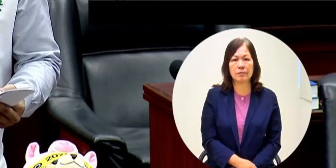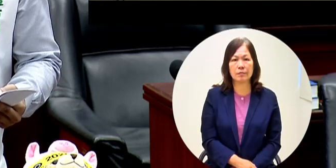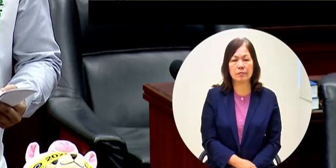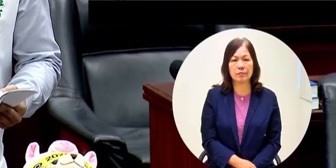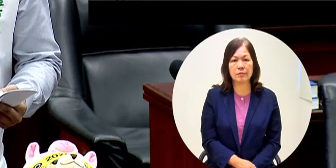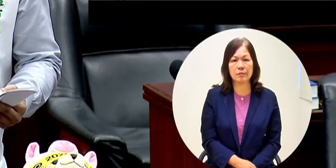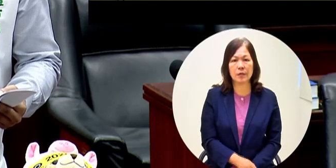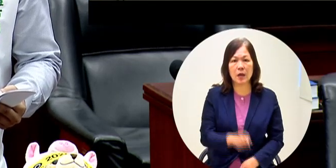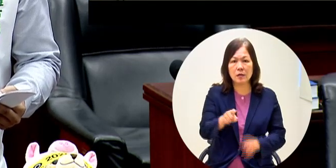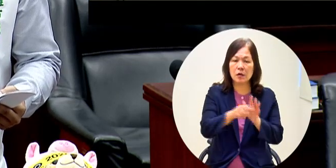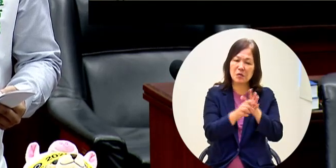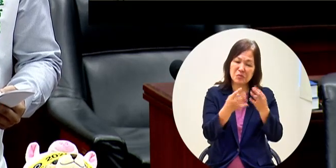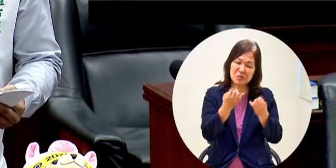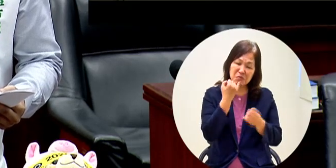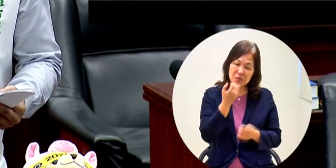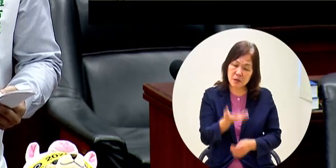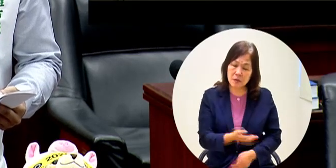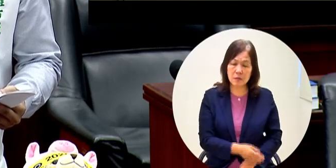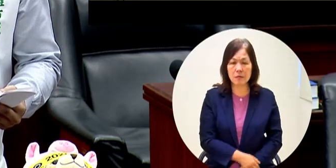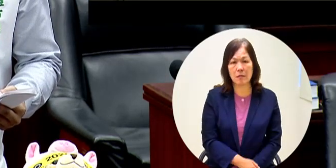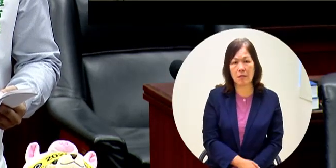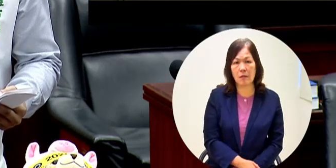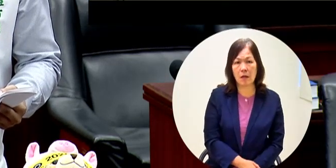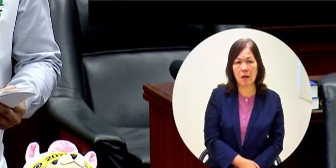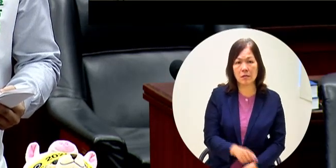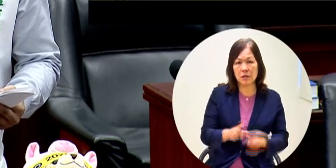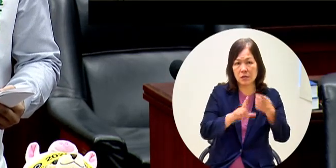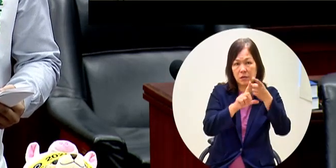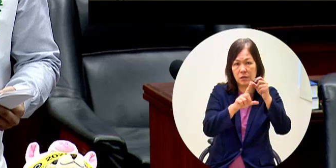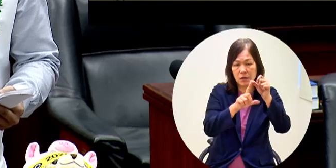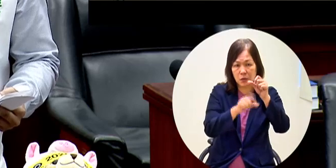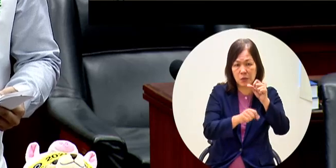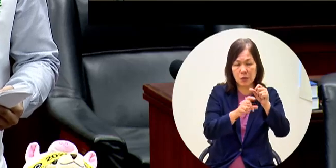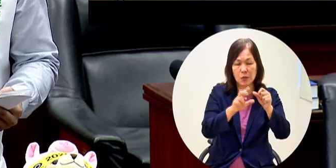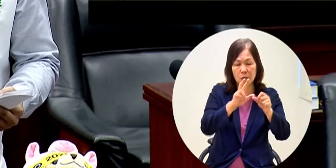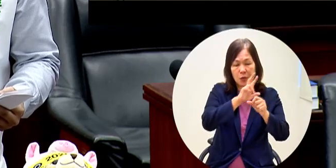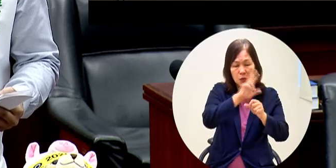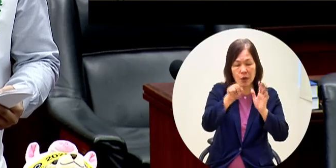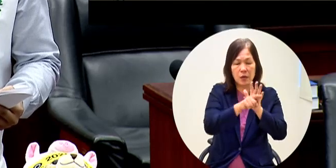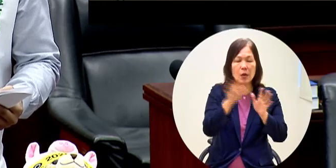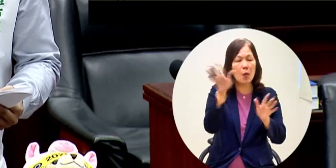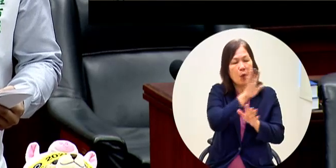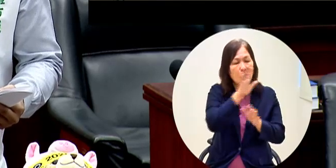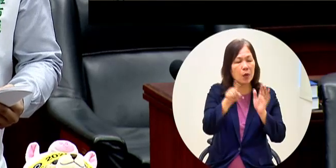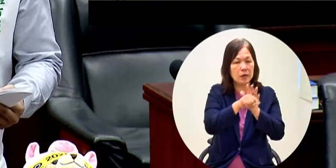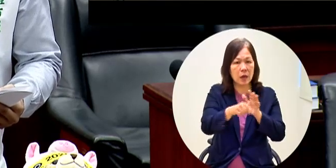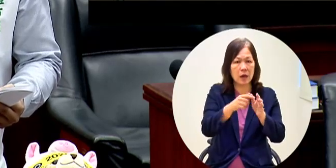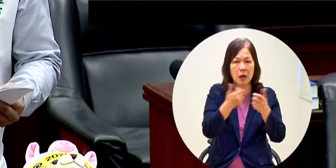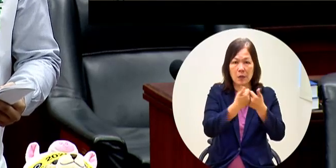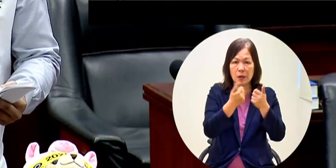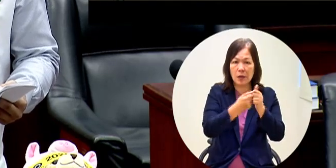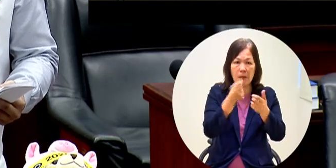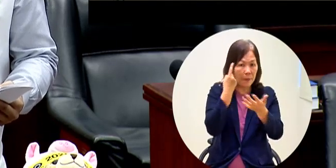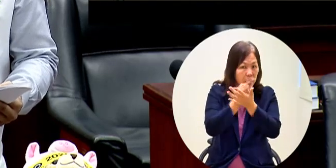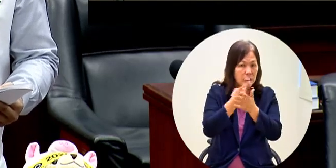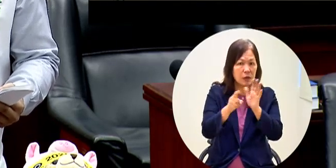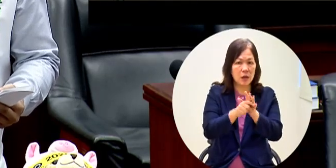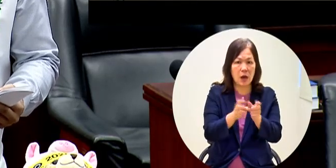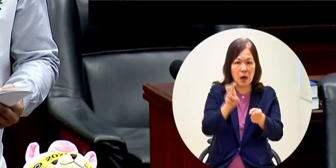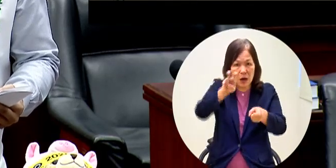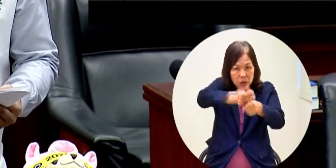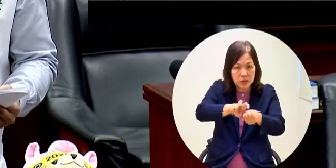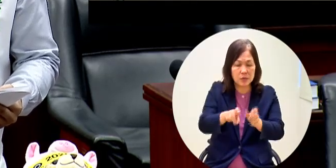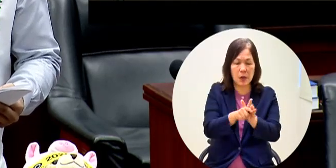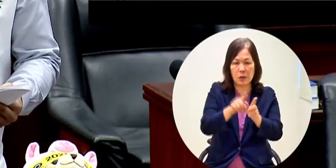你这个数字会看一年，这是五月天来办演唱会它的平均运输量啊，20倍人次的距离